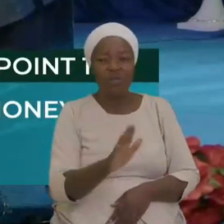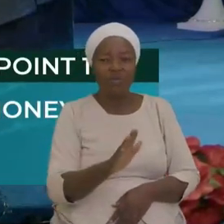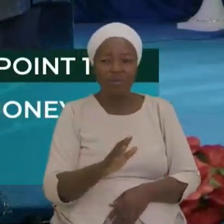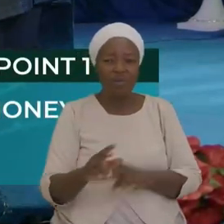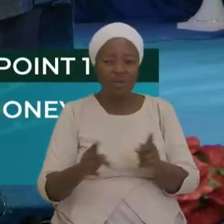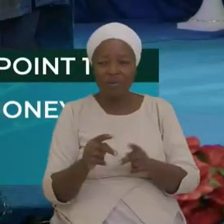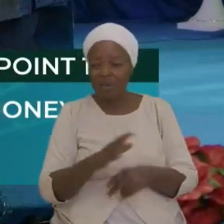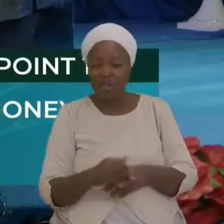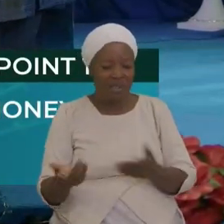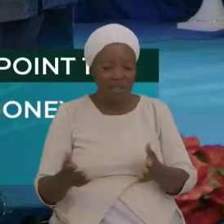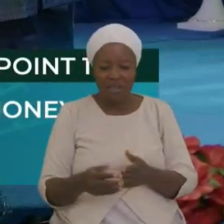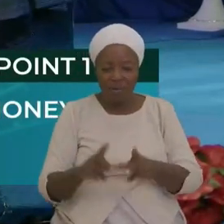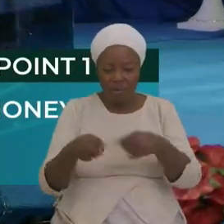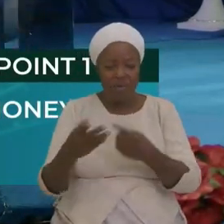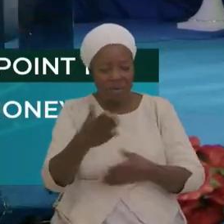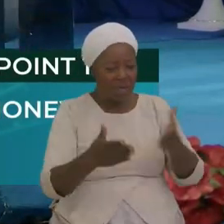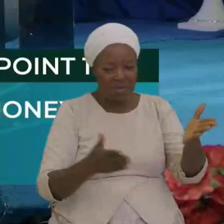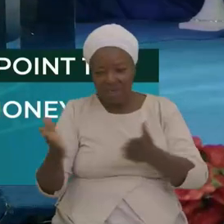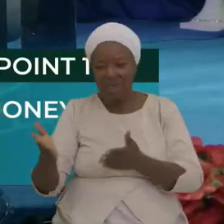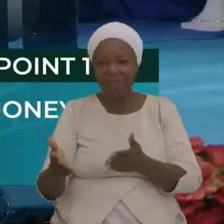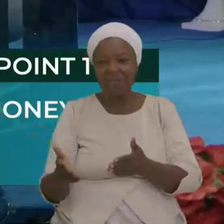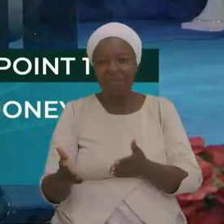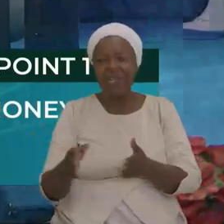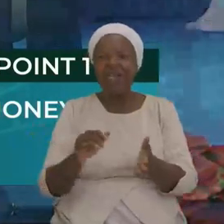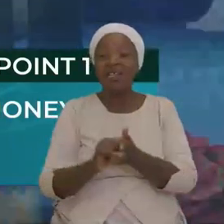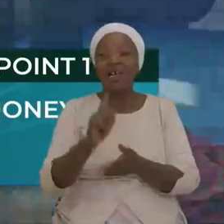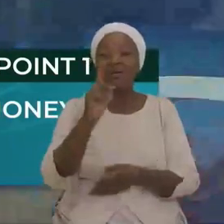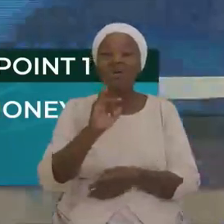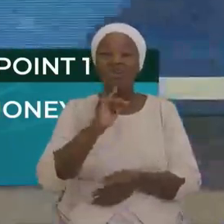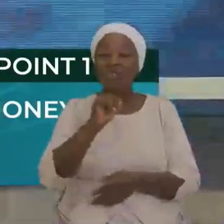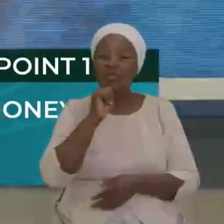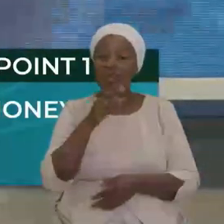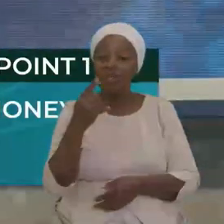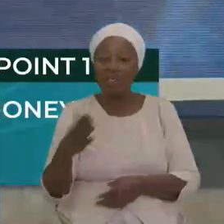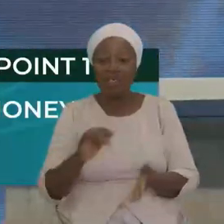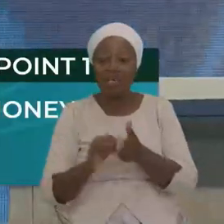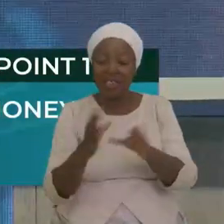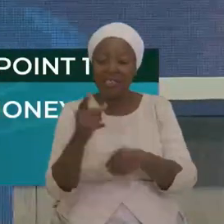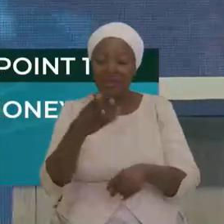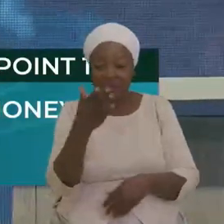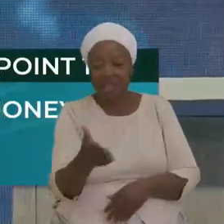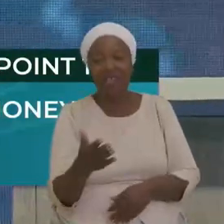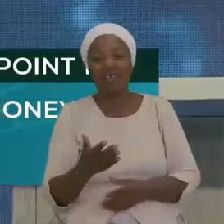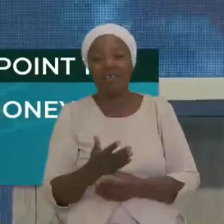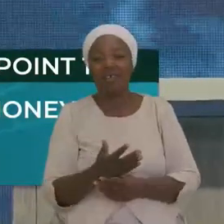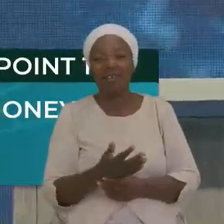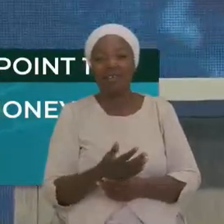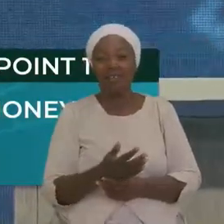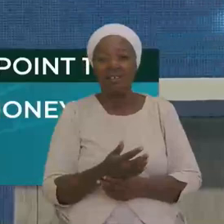Ces hostesses marchent par-ci, par-là. Ça, ce n'est pas ce qui va te conduire à